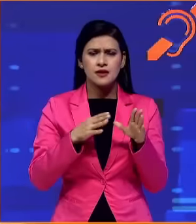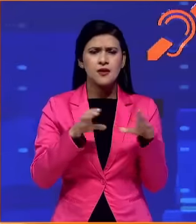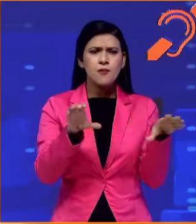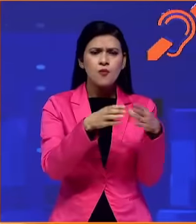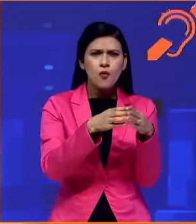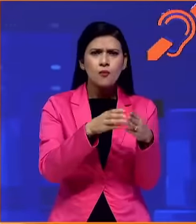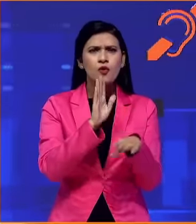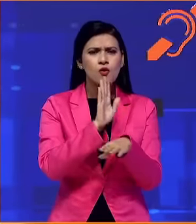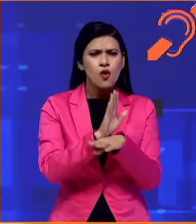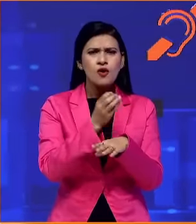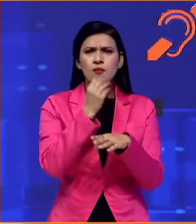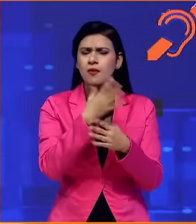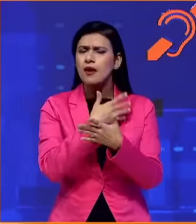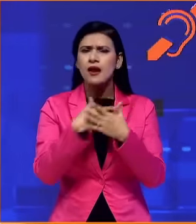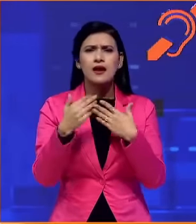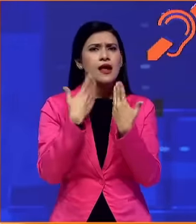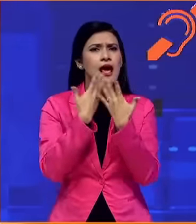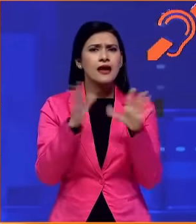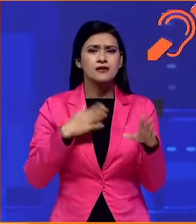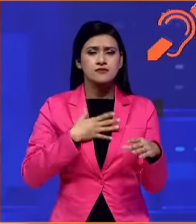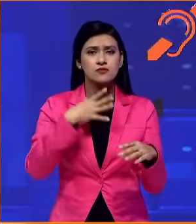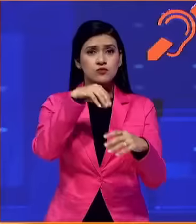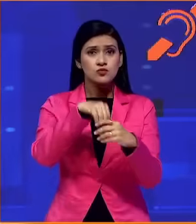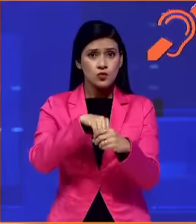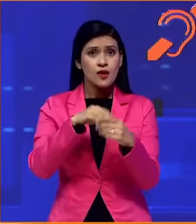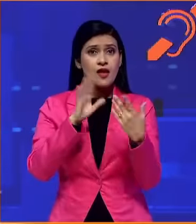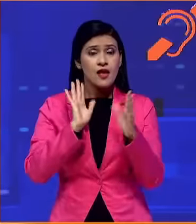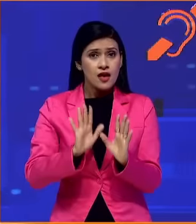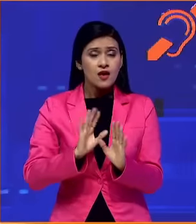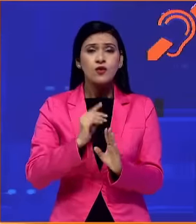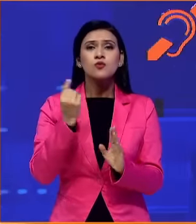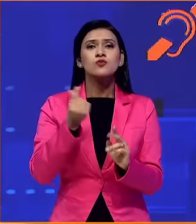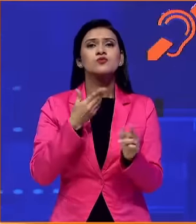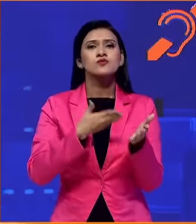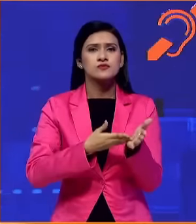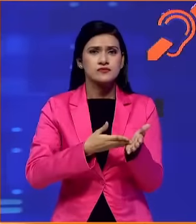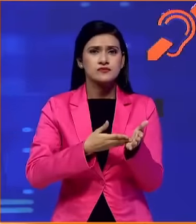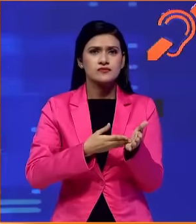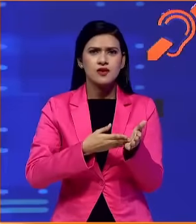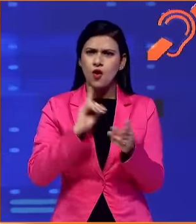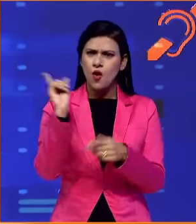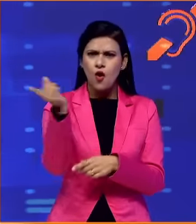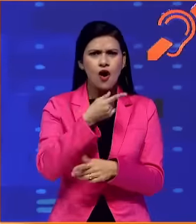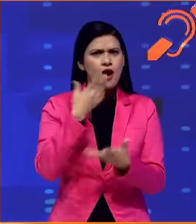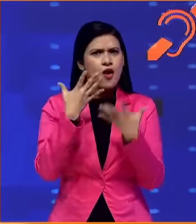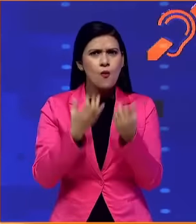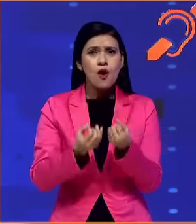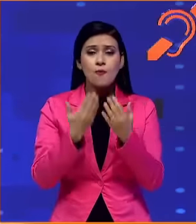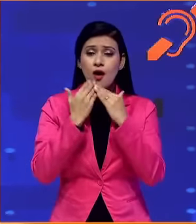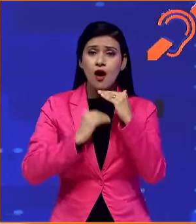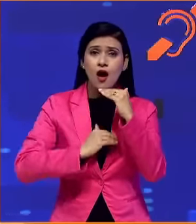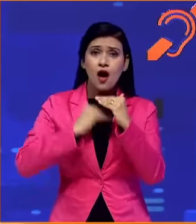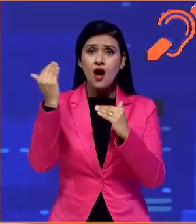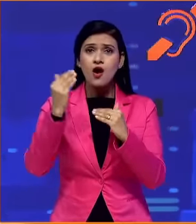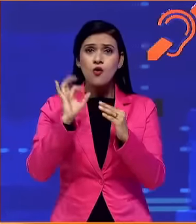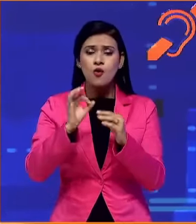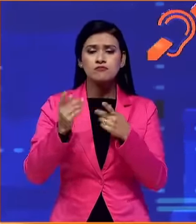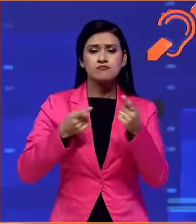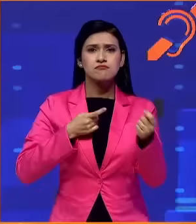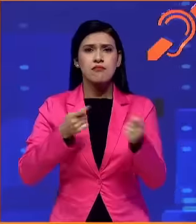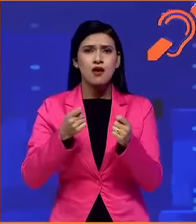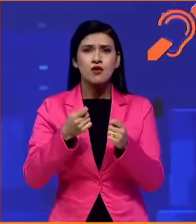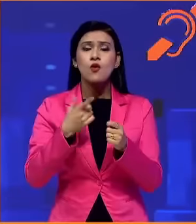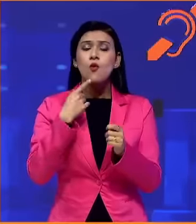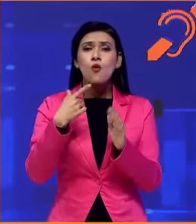हों,तोयह राष्ट्रकेलिएएकअच्छासंकेतहै।कौनचाहेगाकि कमपढ़े-लिखेलोगइस देशकानेतृत्वकरेंया